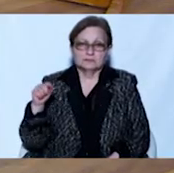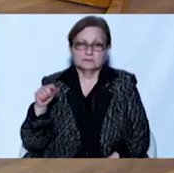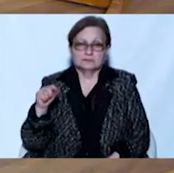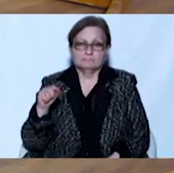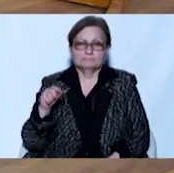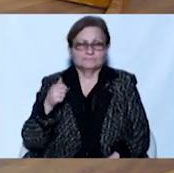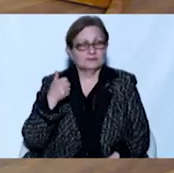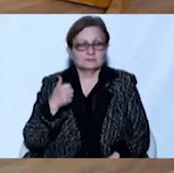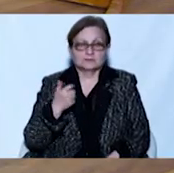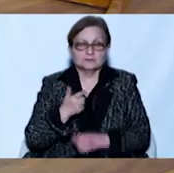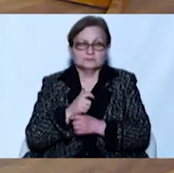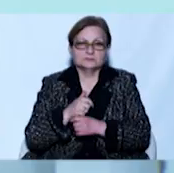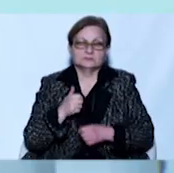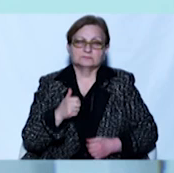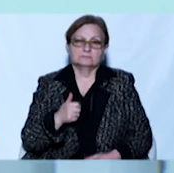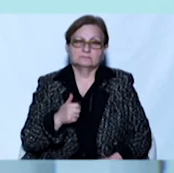ძალიან კარგი.